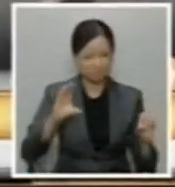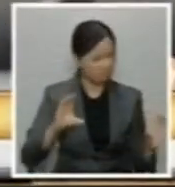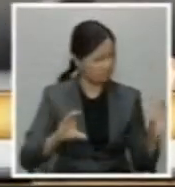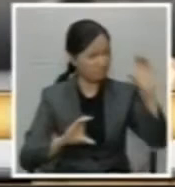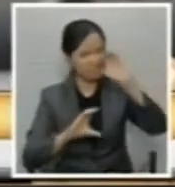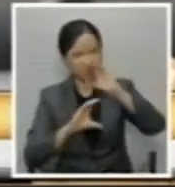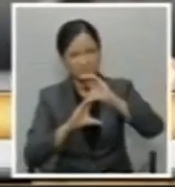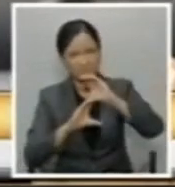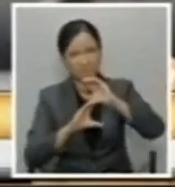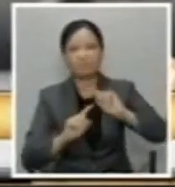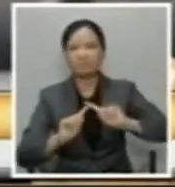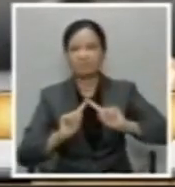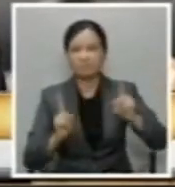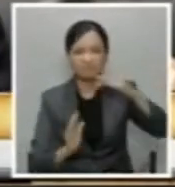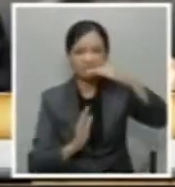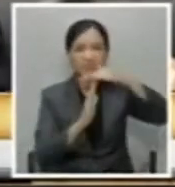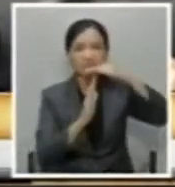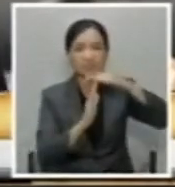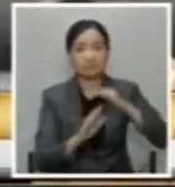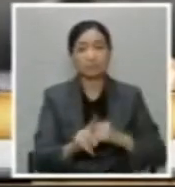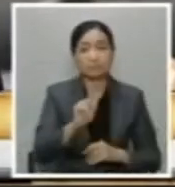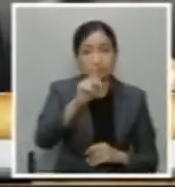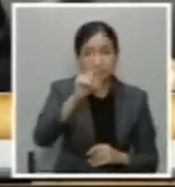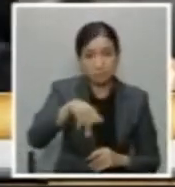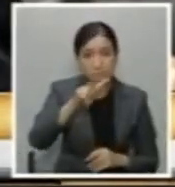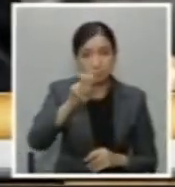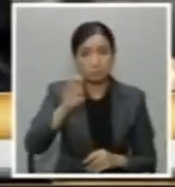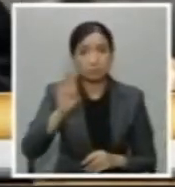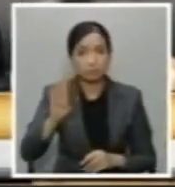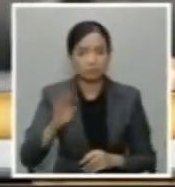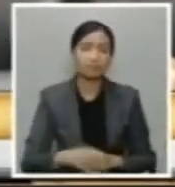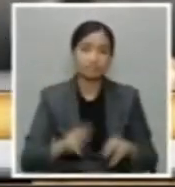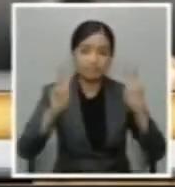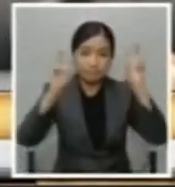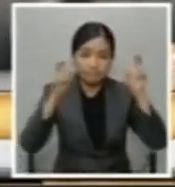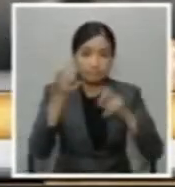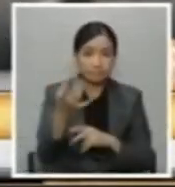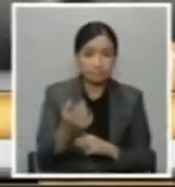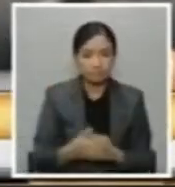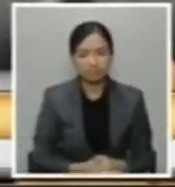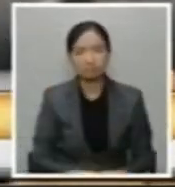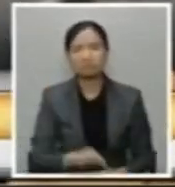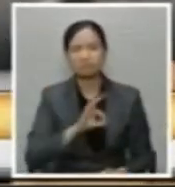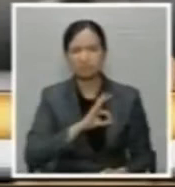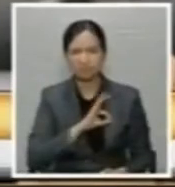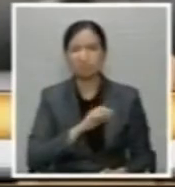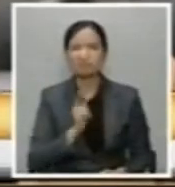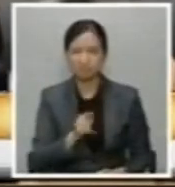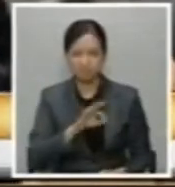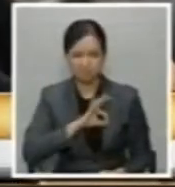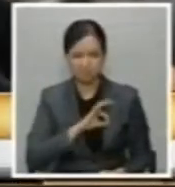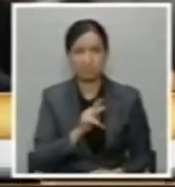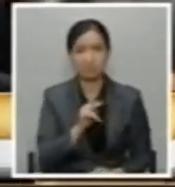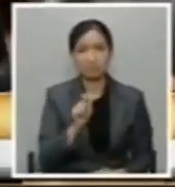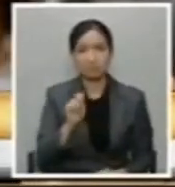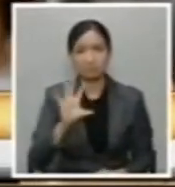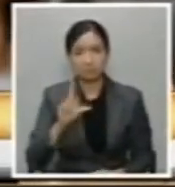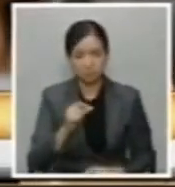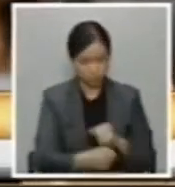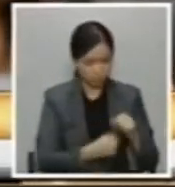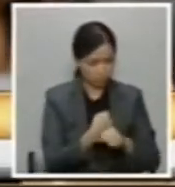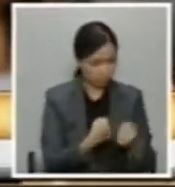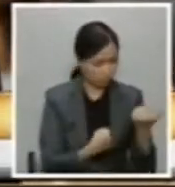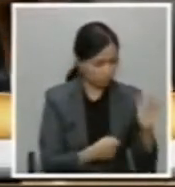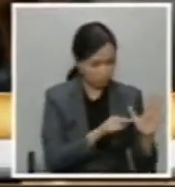ต่ก็ยังมีเพดานอยู่ที่เพียง 1,200 บาทประเด็นก็คือถึงเขาเป็นสมาชิกกอช. ตั้งแต่15ถึง